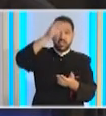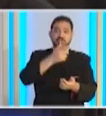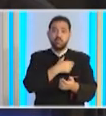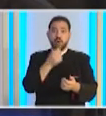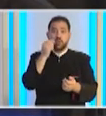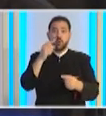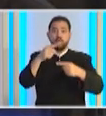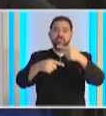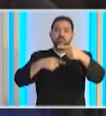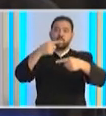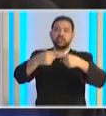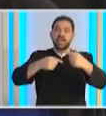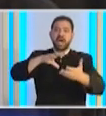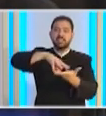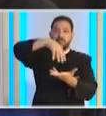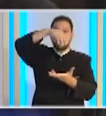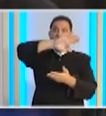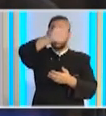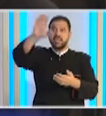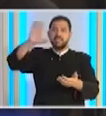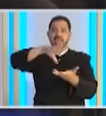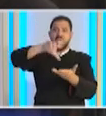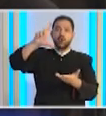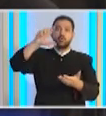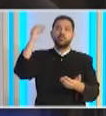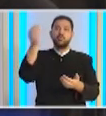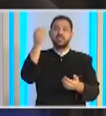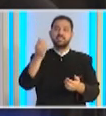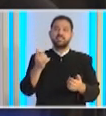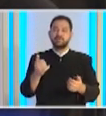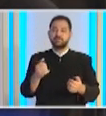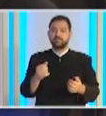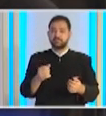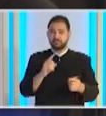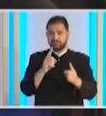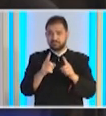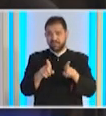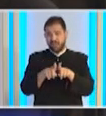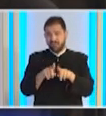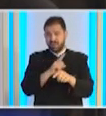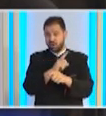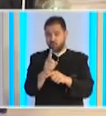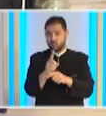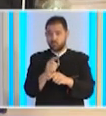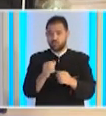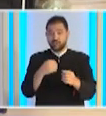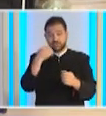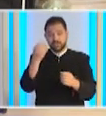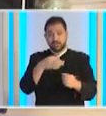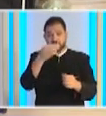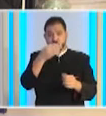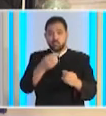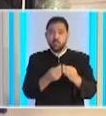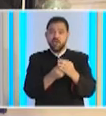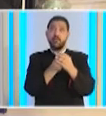omul să moștenească împărăția lui Dumnezeu. Aceste cuvinte, într-un fel, se acoperă. Vorbim, de fapt, despre același lucru. Și atunci când vorbim despre înnoire